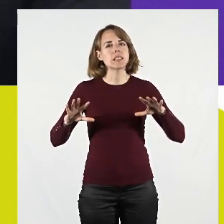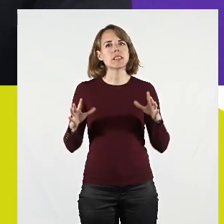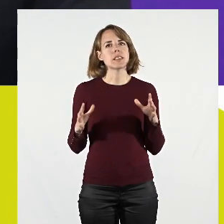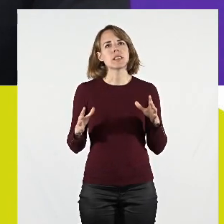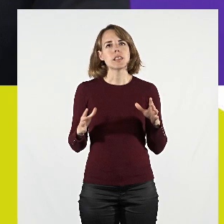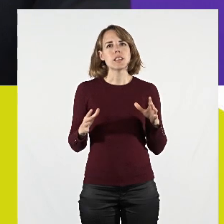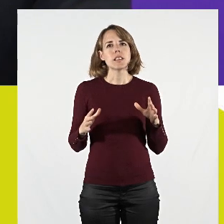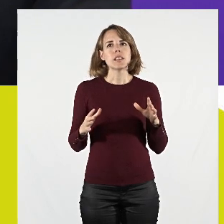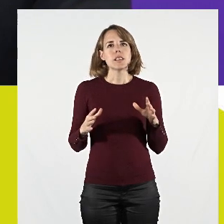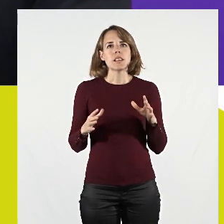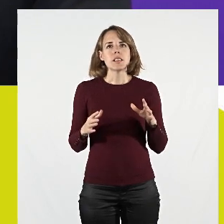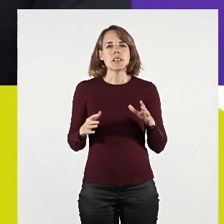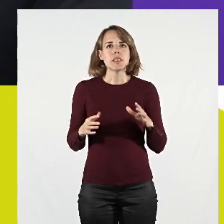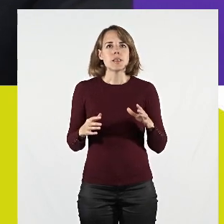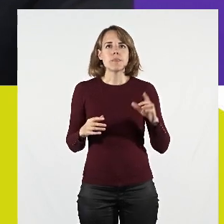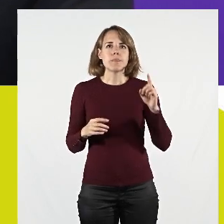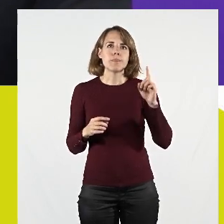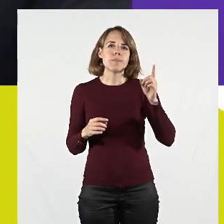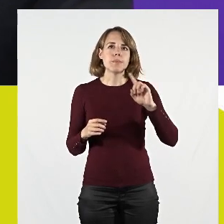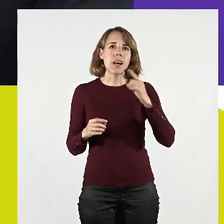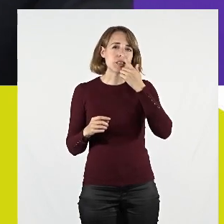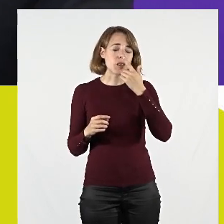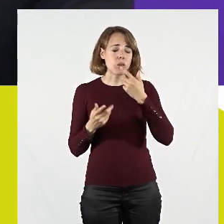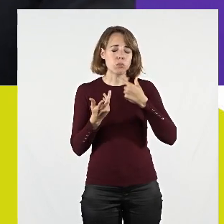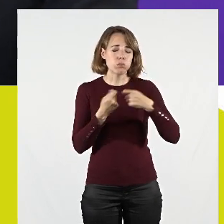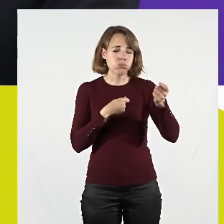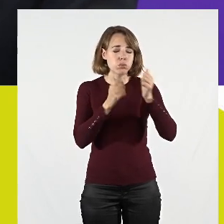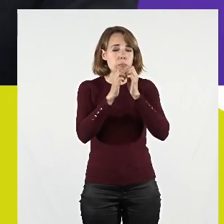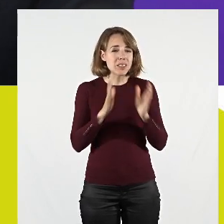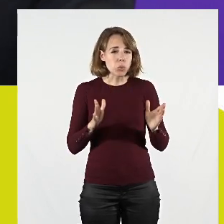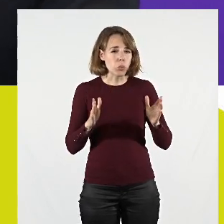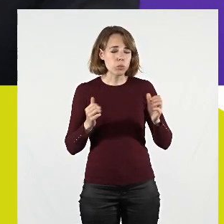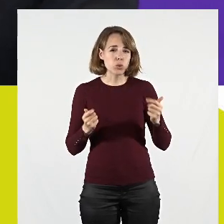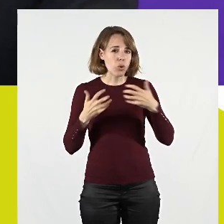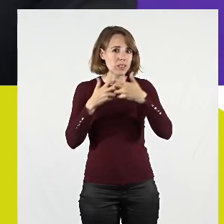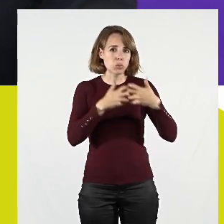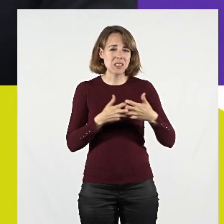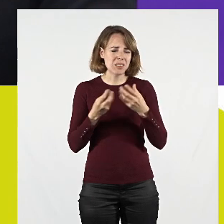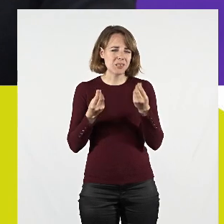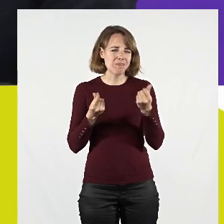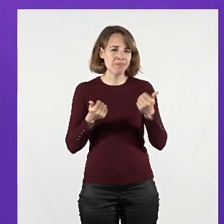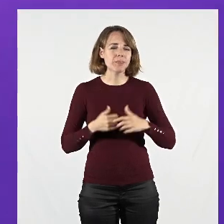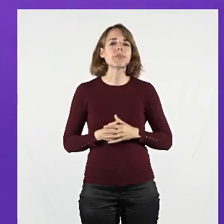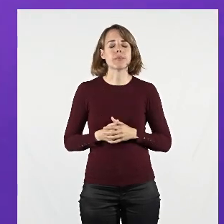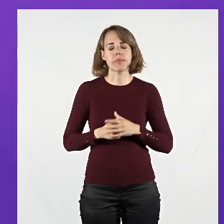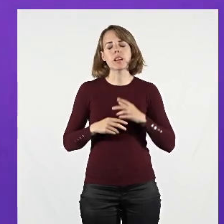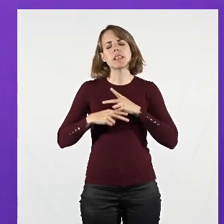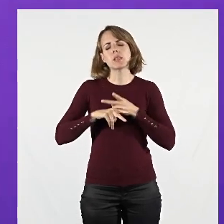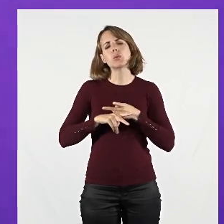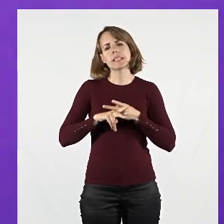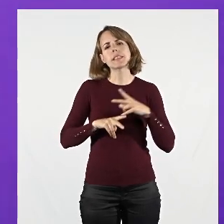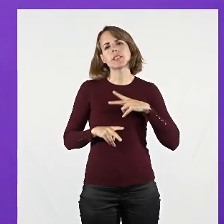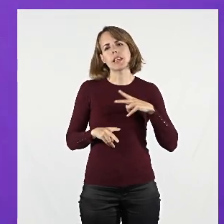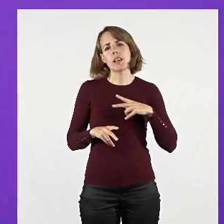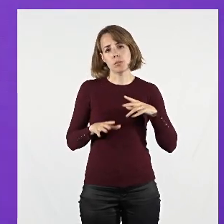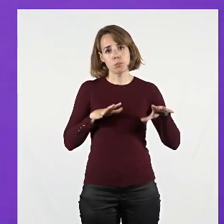que domicile possible. Tout à fait. Alors, les différents outils que l'on met à la disposition des entreprises, que ce soit la méthode d'analyse ou